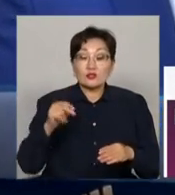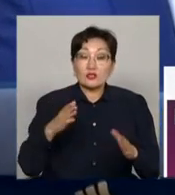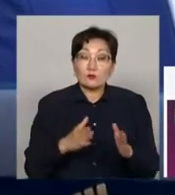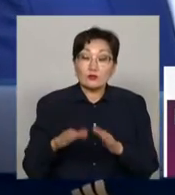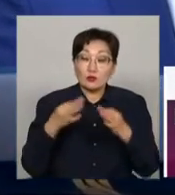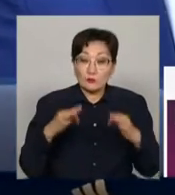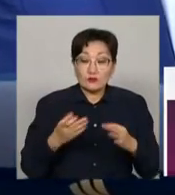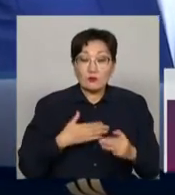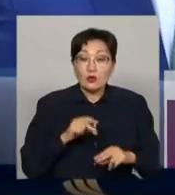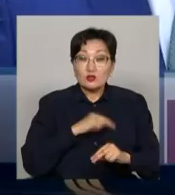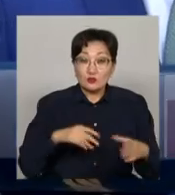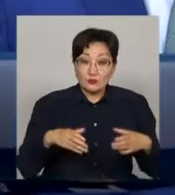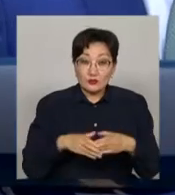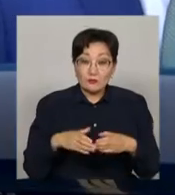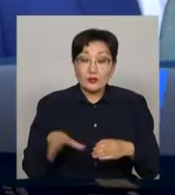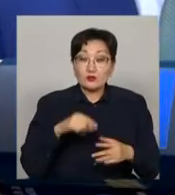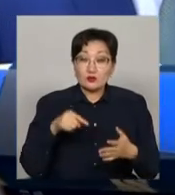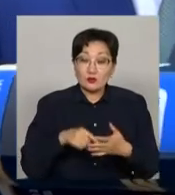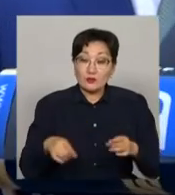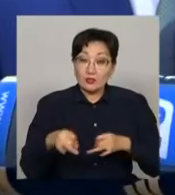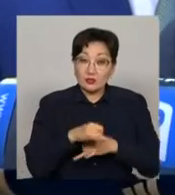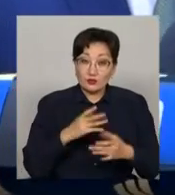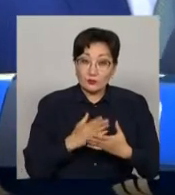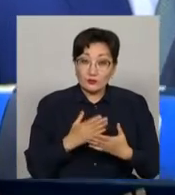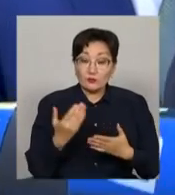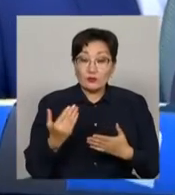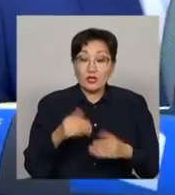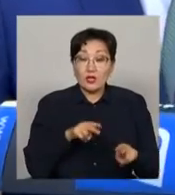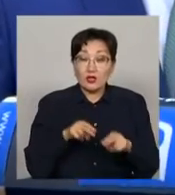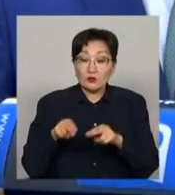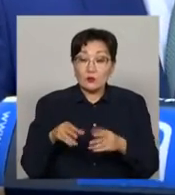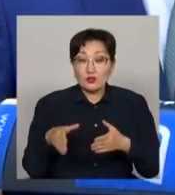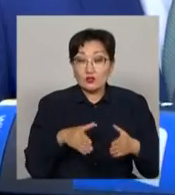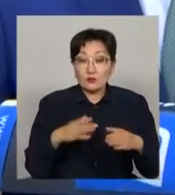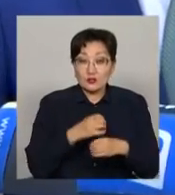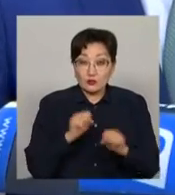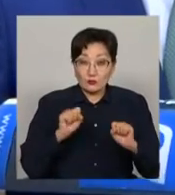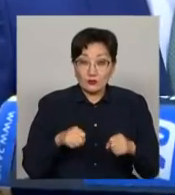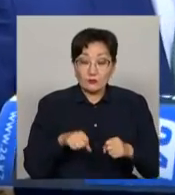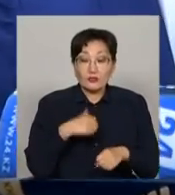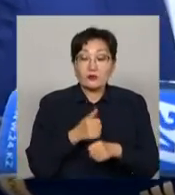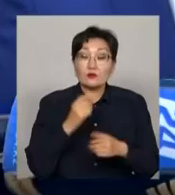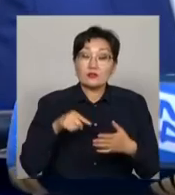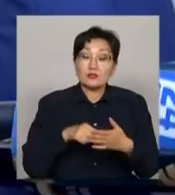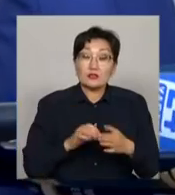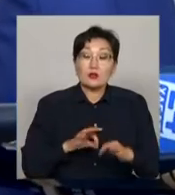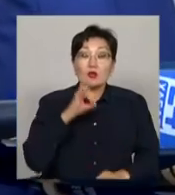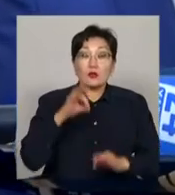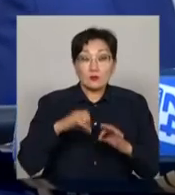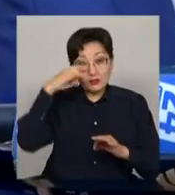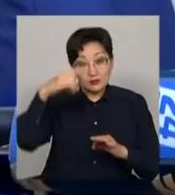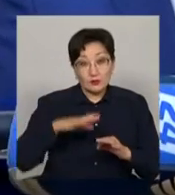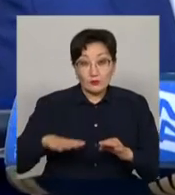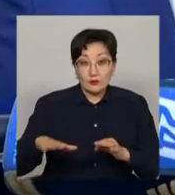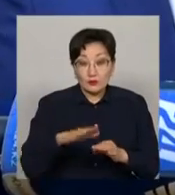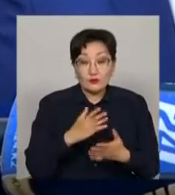болса, қазір жұмыс тобымен бүкіл сұрақтарды қарастырып жатырмыз. Оларды ату жолымен де азайтуымыз мүмкін. Негізгі мәселе Батыс Қазақстан облысы бойынша